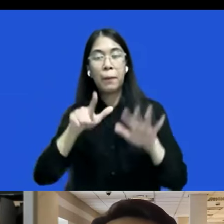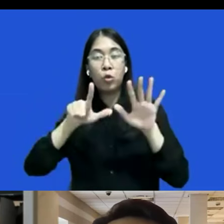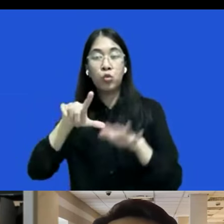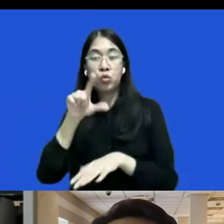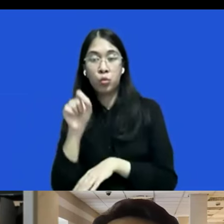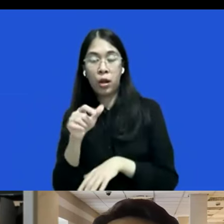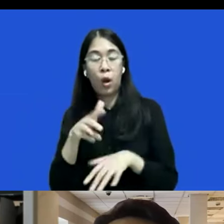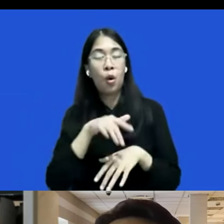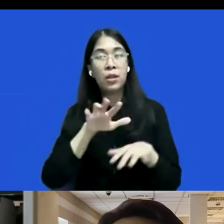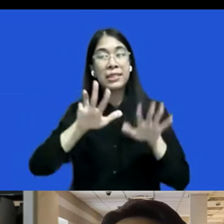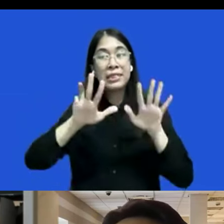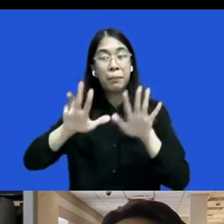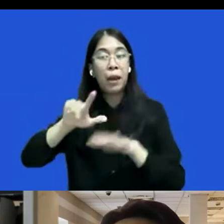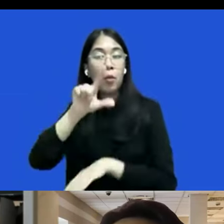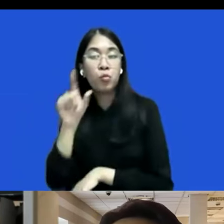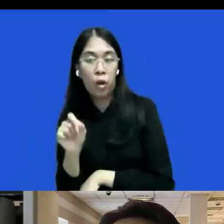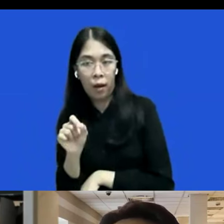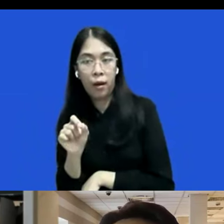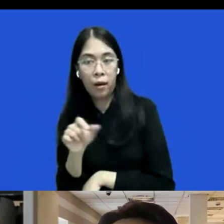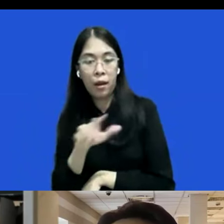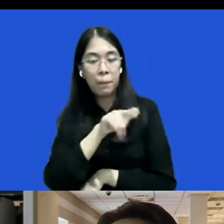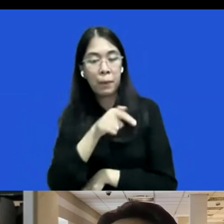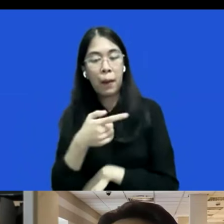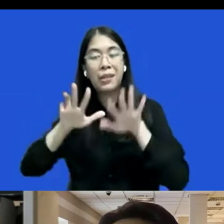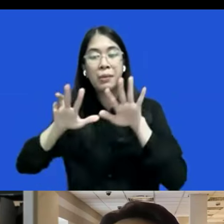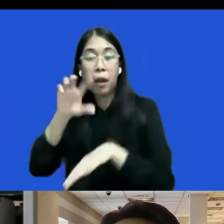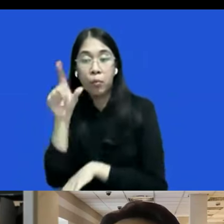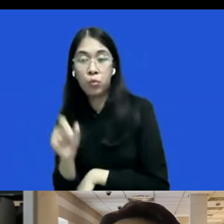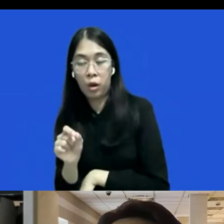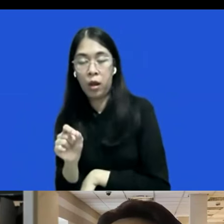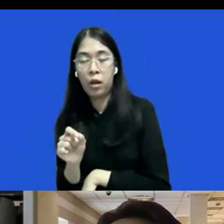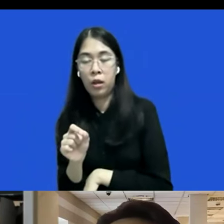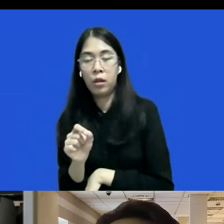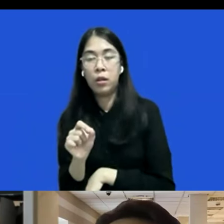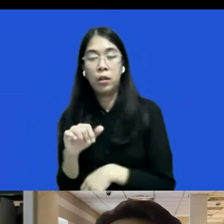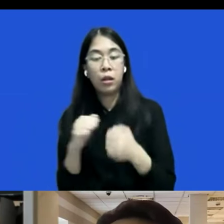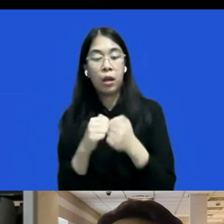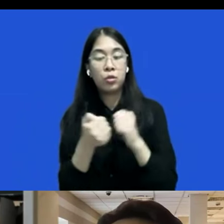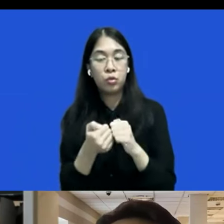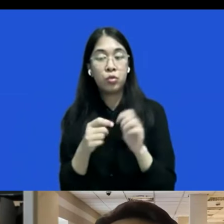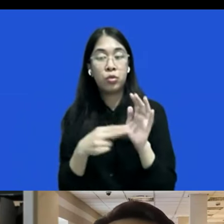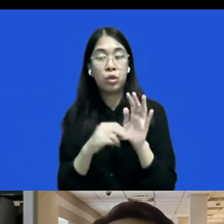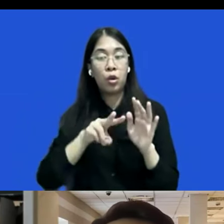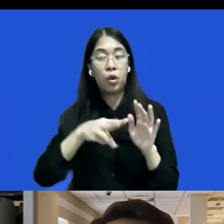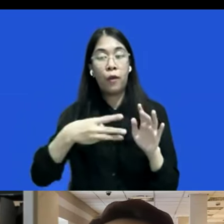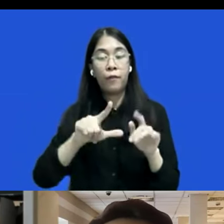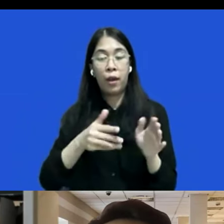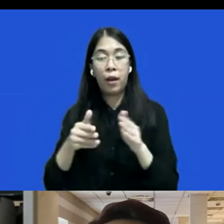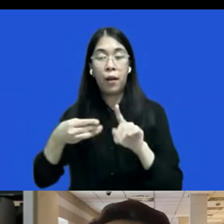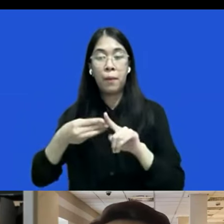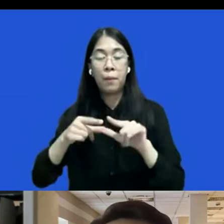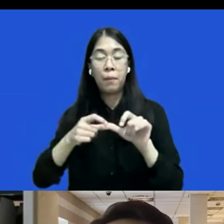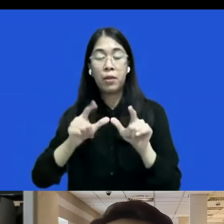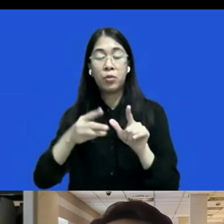sampai 9 bulan gitu ya. Nah, dan dalam kasusnya Novel Baswedan saat itu sudah lebih